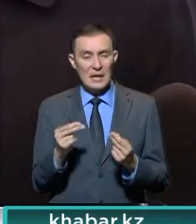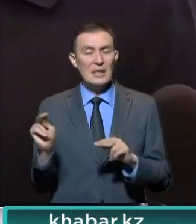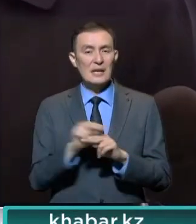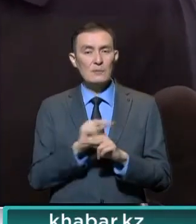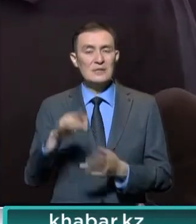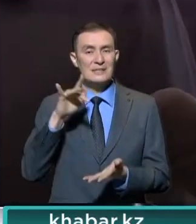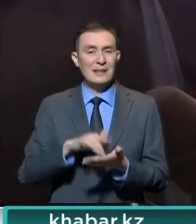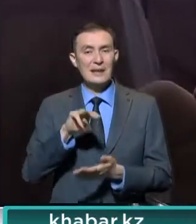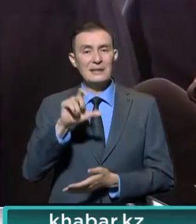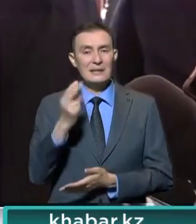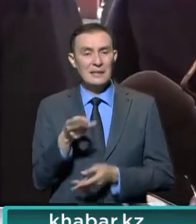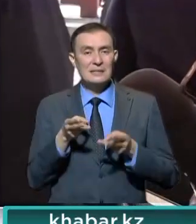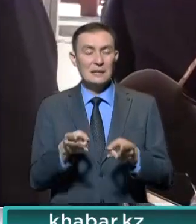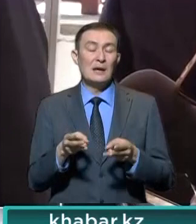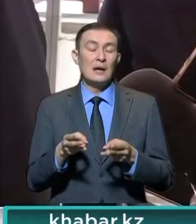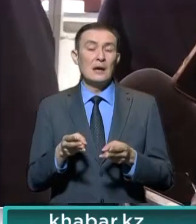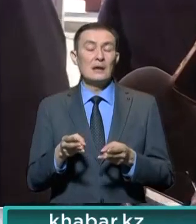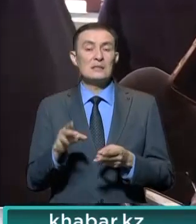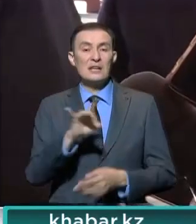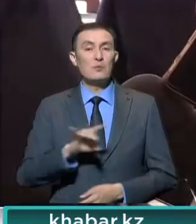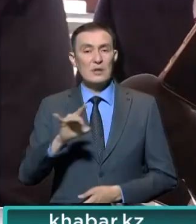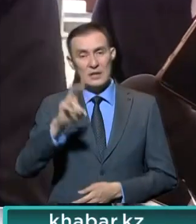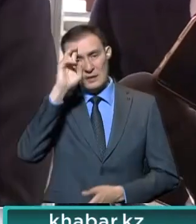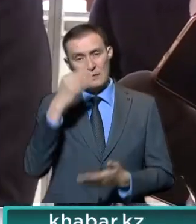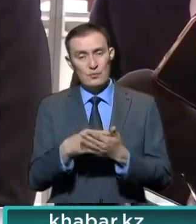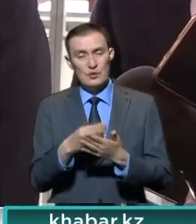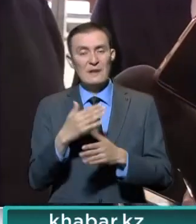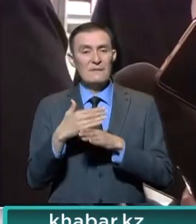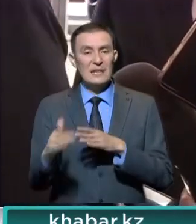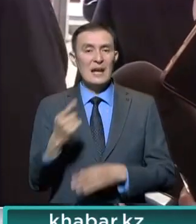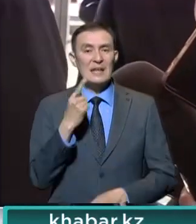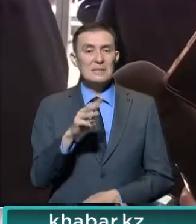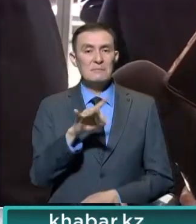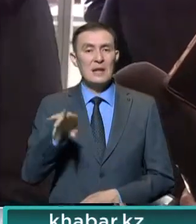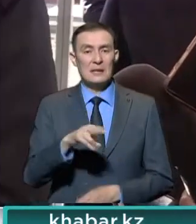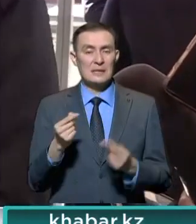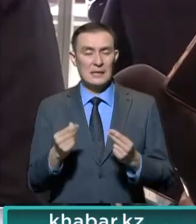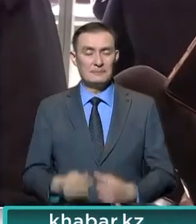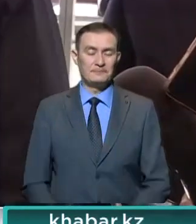ремонт центральной котельной и Габасова из республиканского бюджета выделили 1 миллиард.